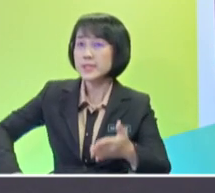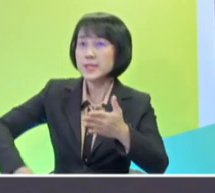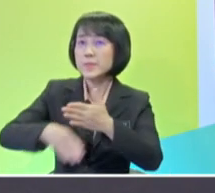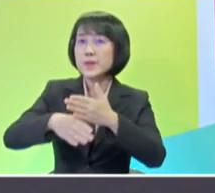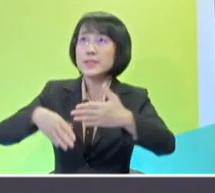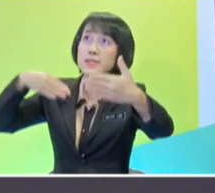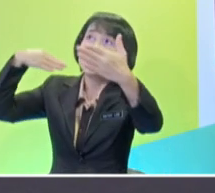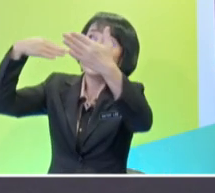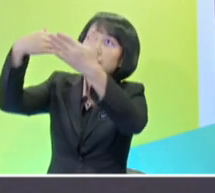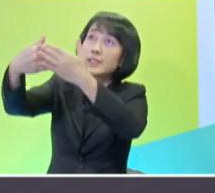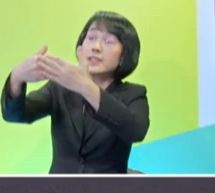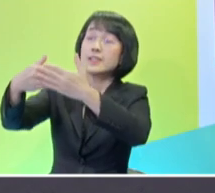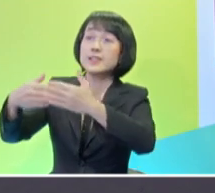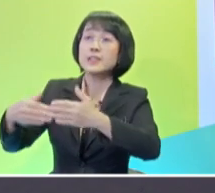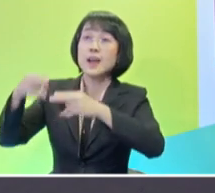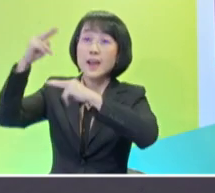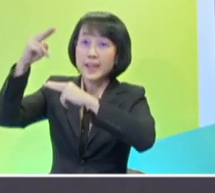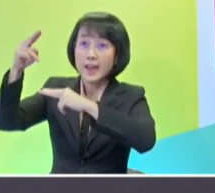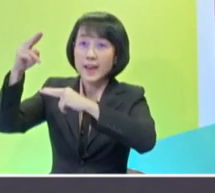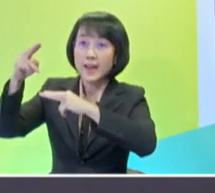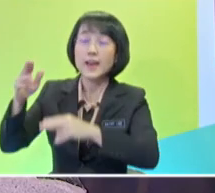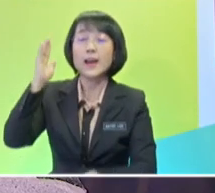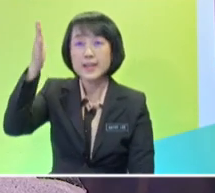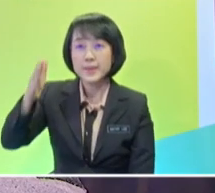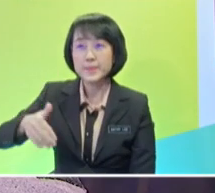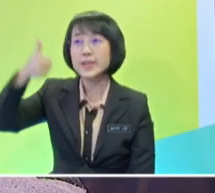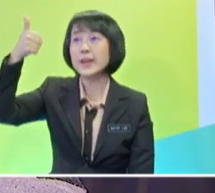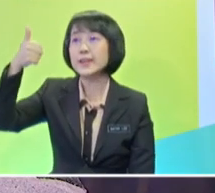terkena hadiah tersebut dianggap sebagai pemenang